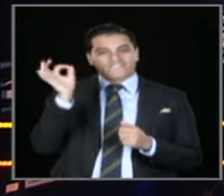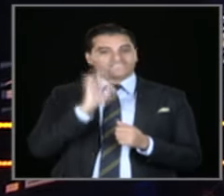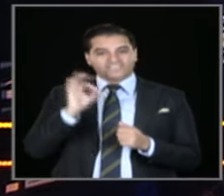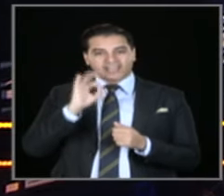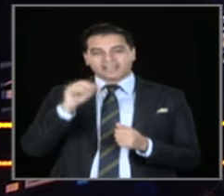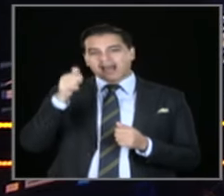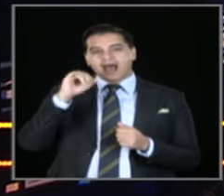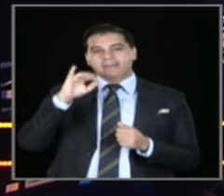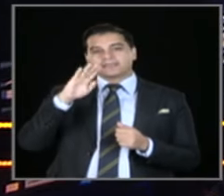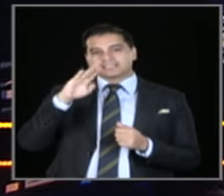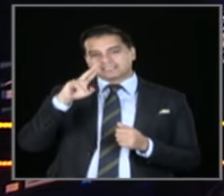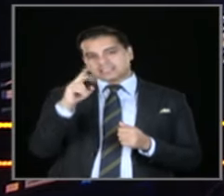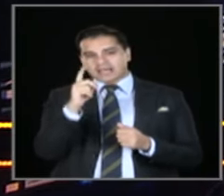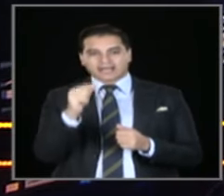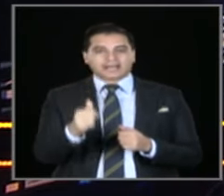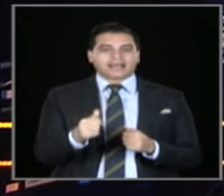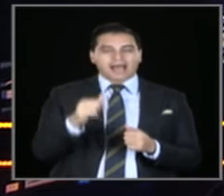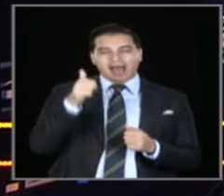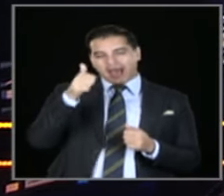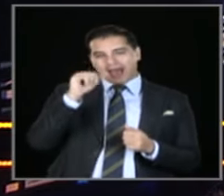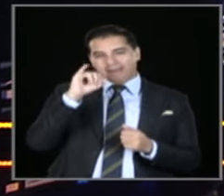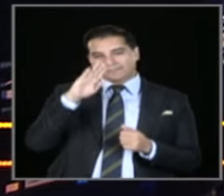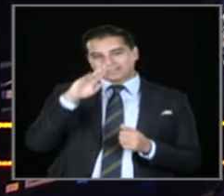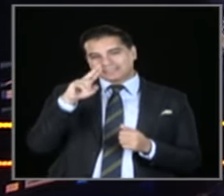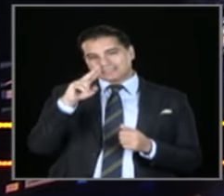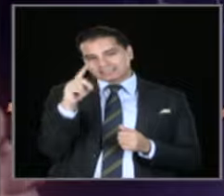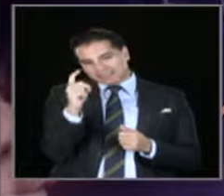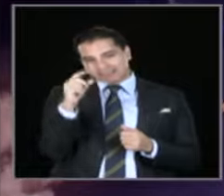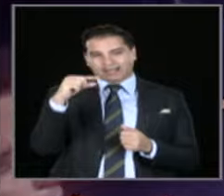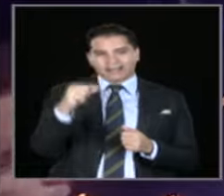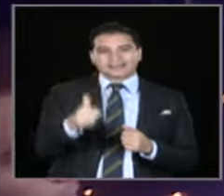طبعا كلنا نحيي عبد الله وزياد. زياد وعبد الله.